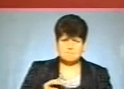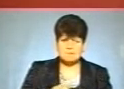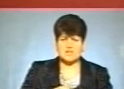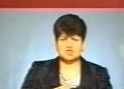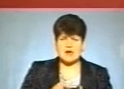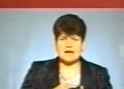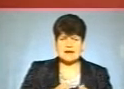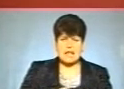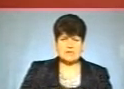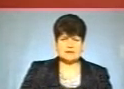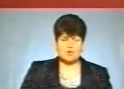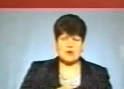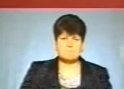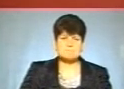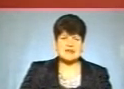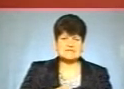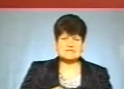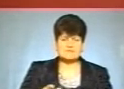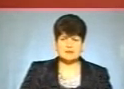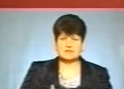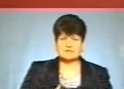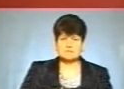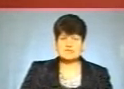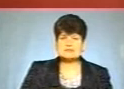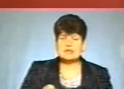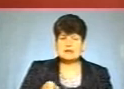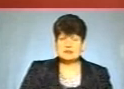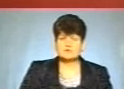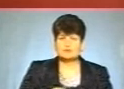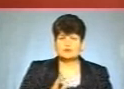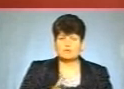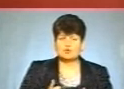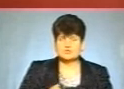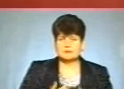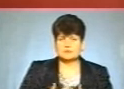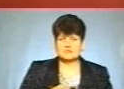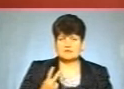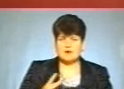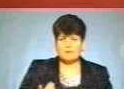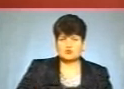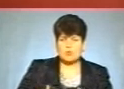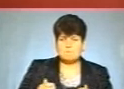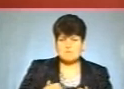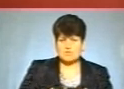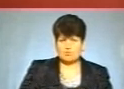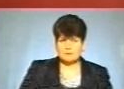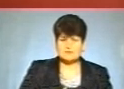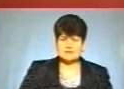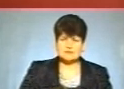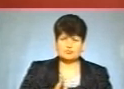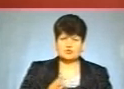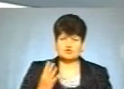категорія працівників, спеціаліст, так, він буде отримувати мінімум, два прожиткових мінімуми. Тобто це